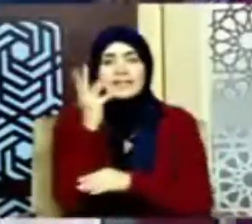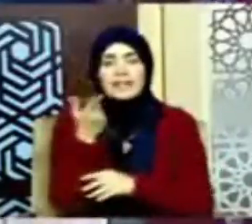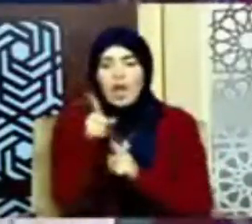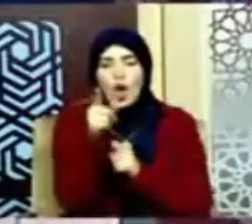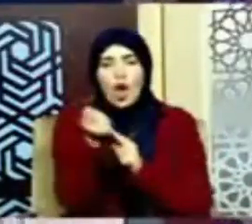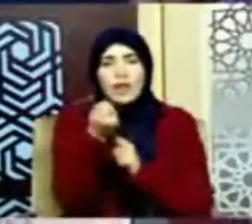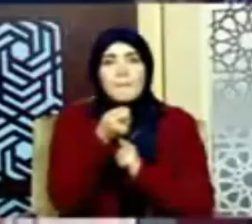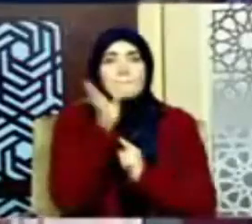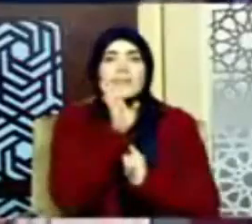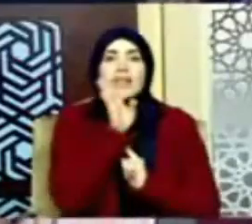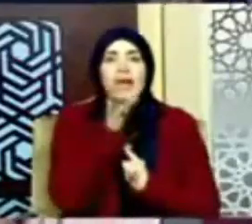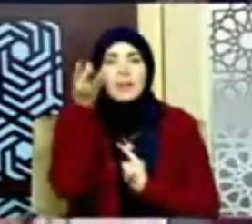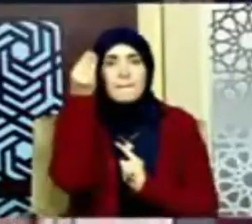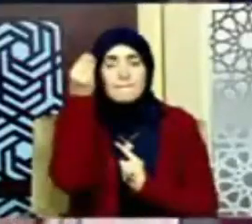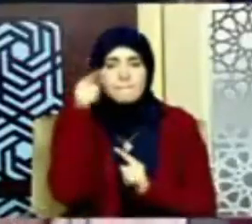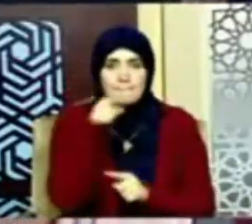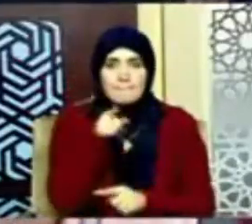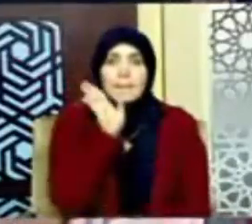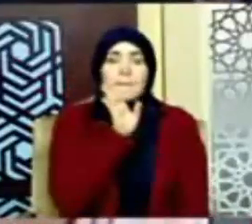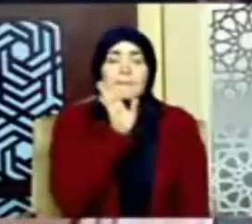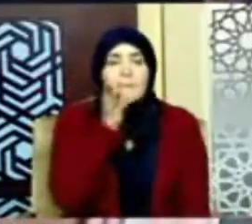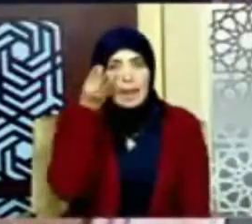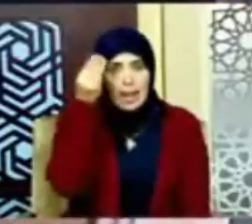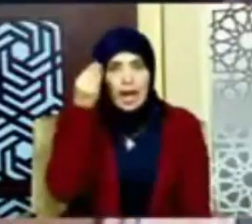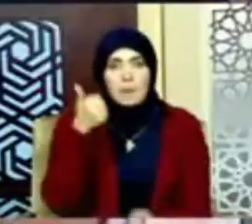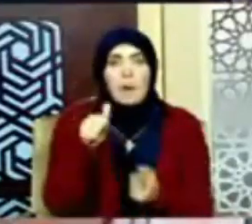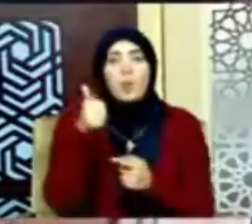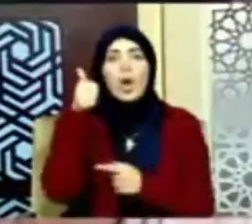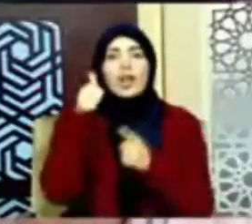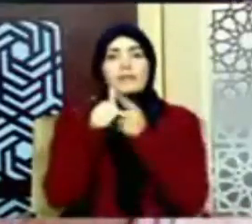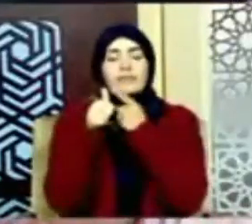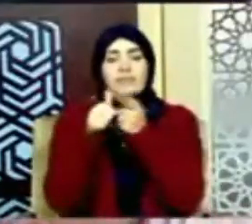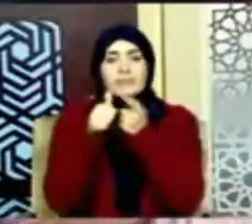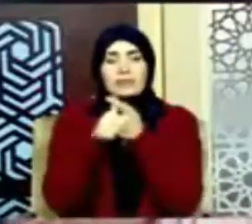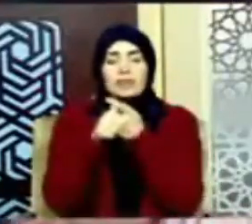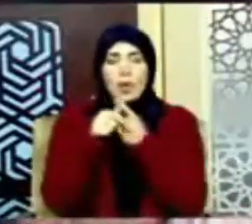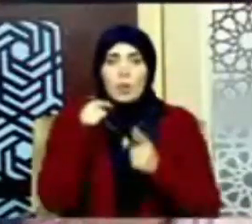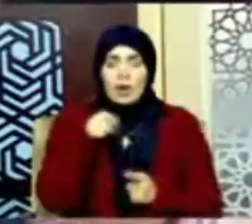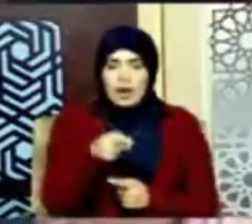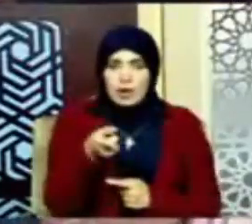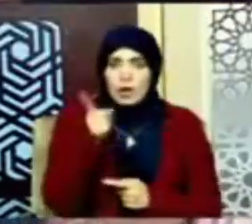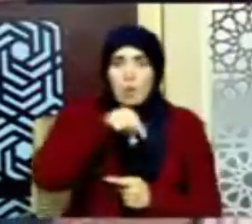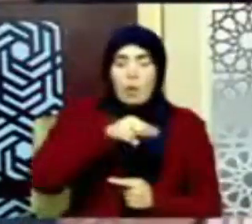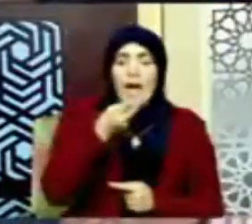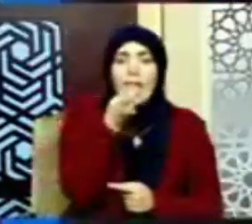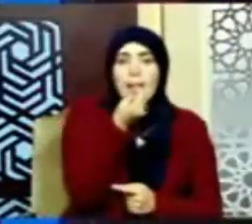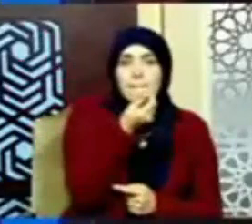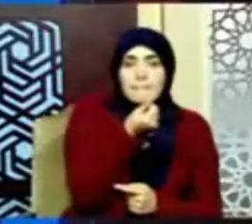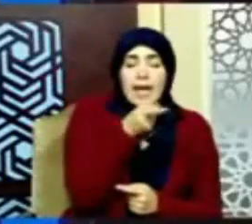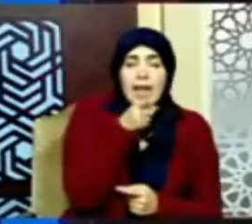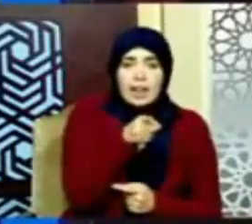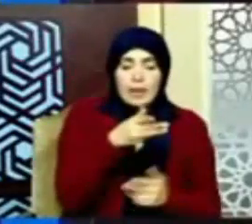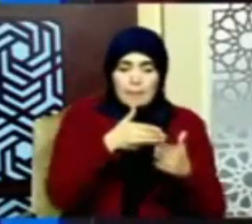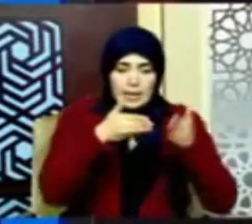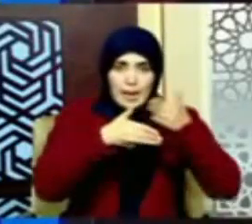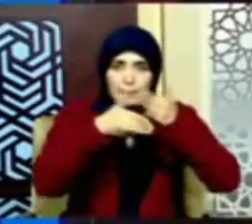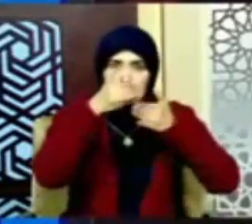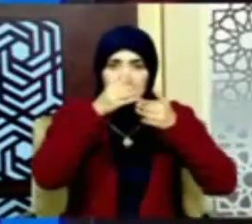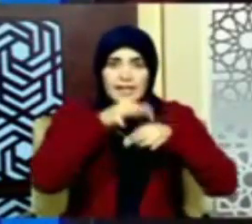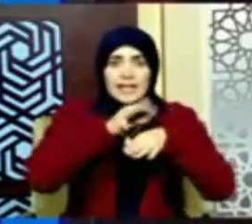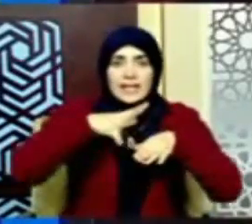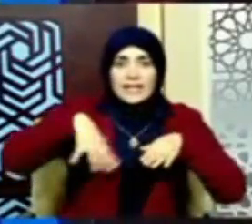الآخر بالعلم، بالعلم أولاً، بالعلم والمال يبني الناس ملكهم، لم يبن